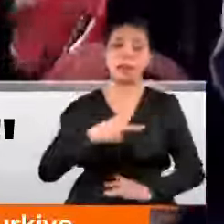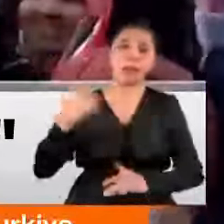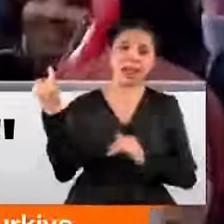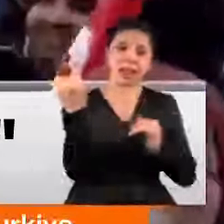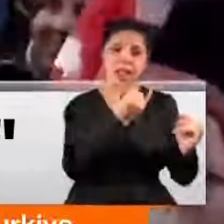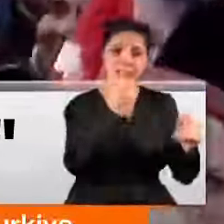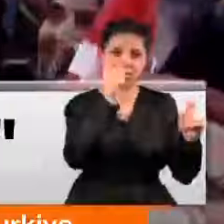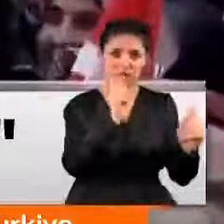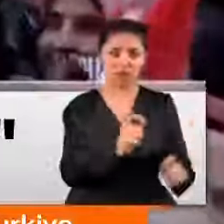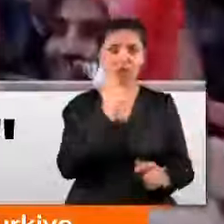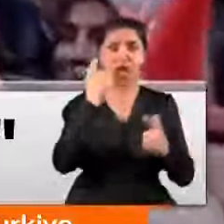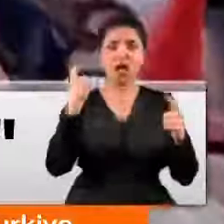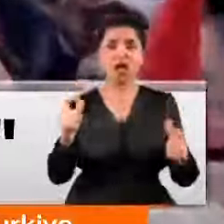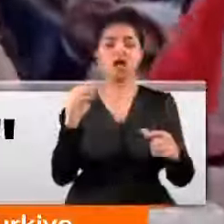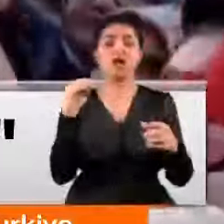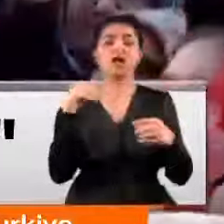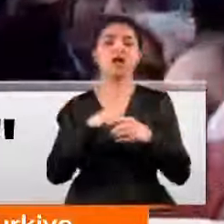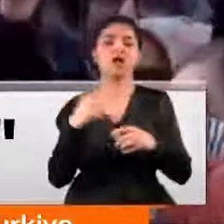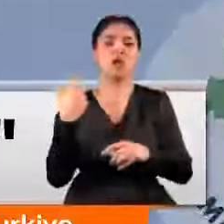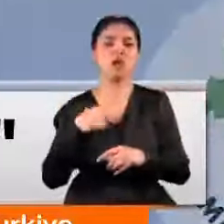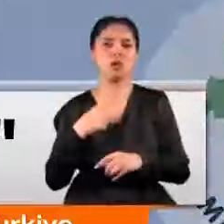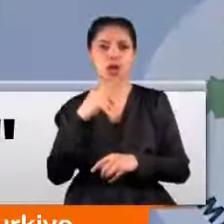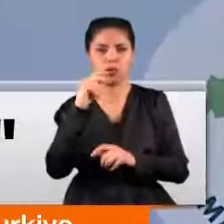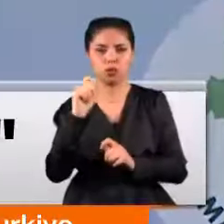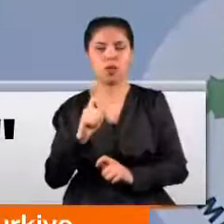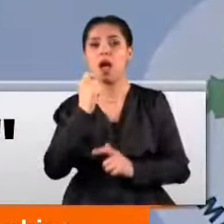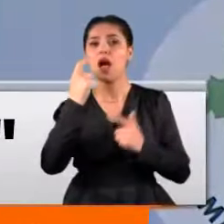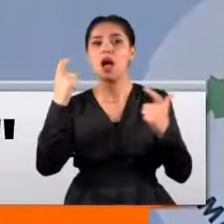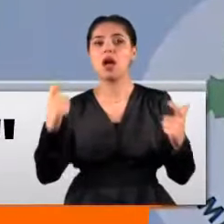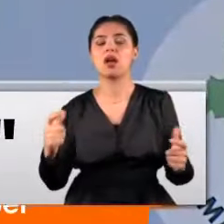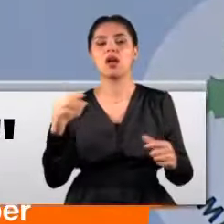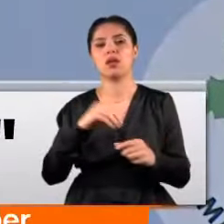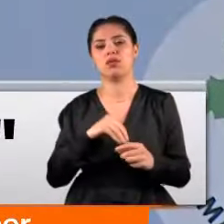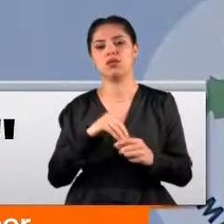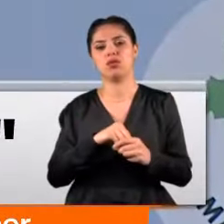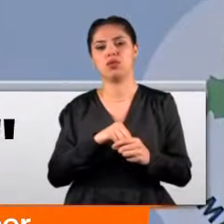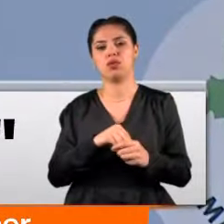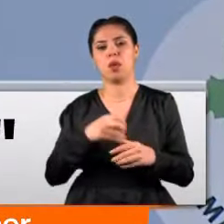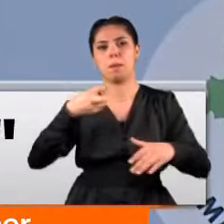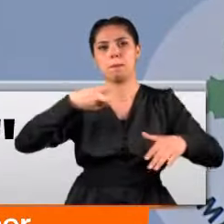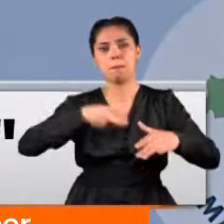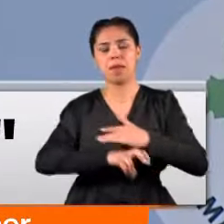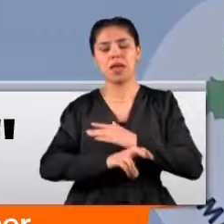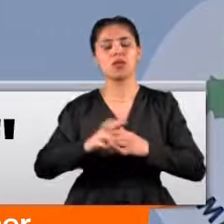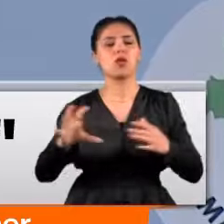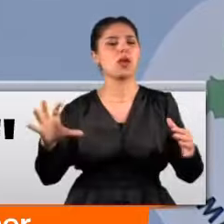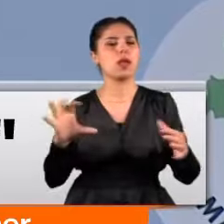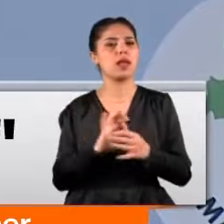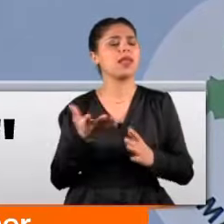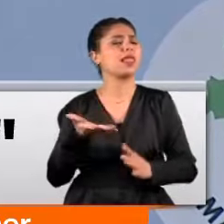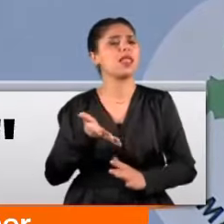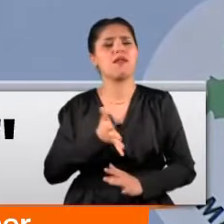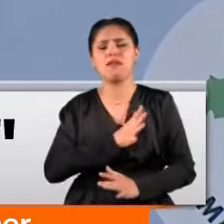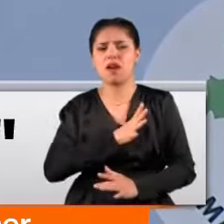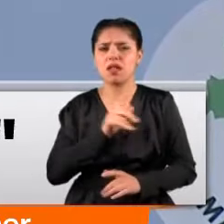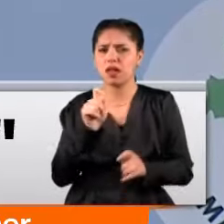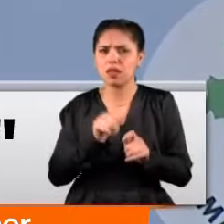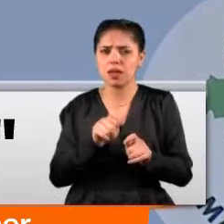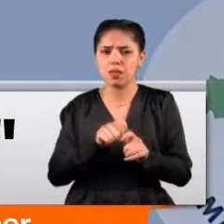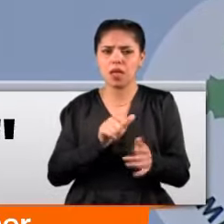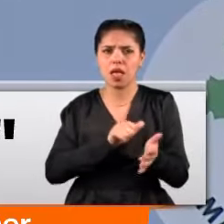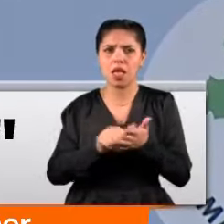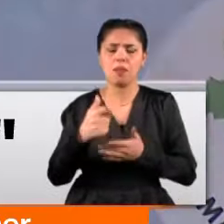eleştirirken Ankara için ayrı bir parantez açtı. Ankara'da metro adına yapılan ne varsa